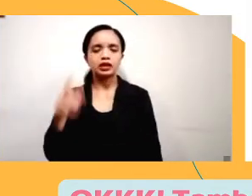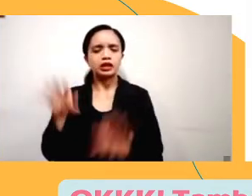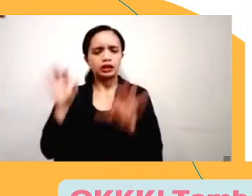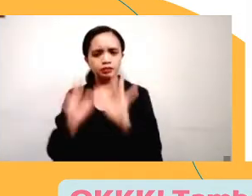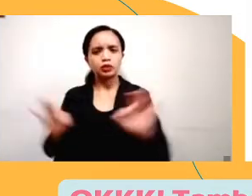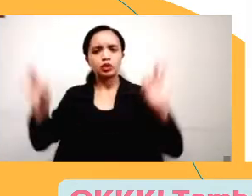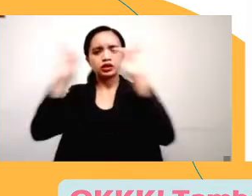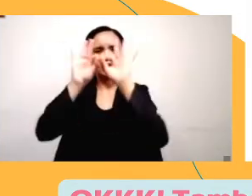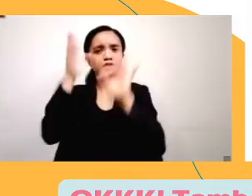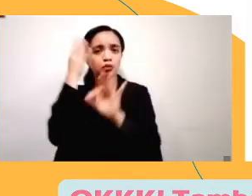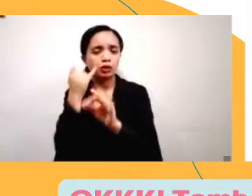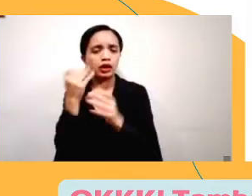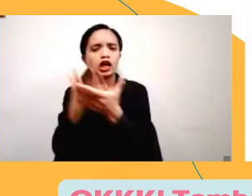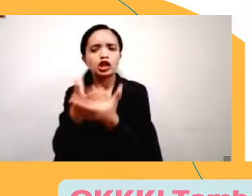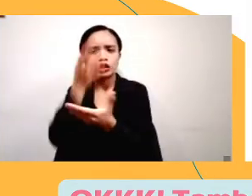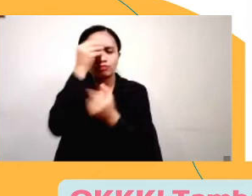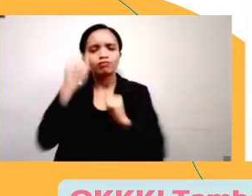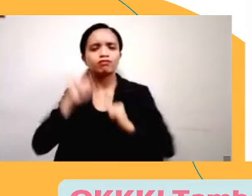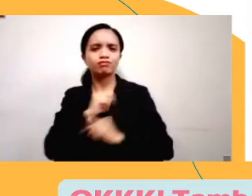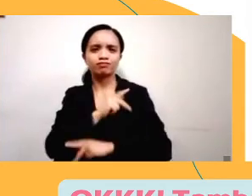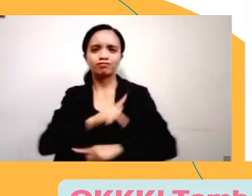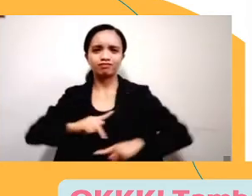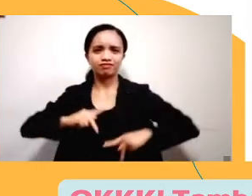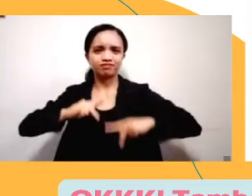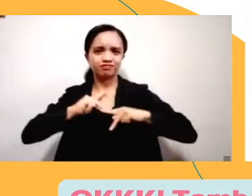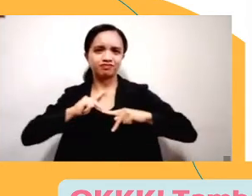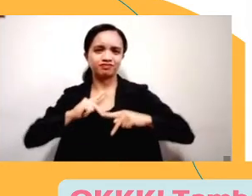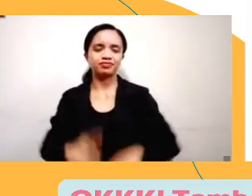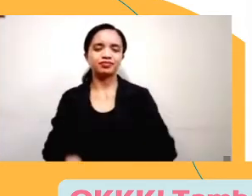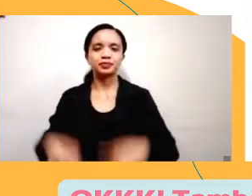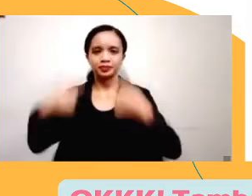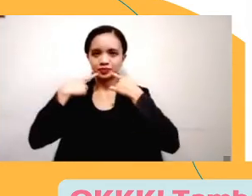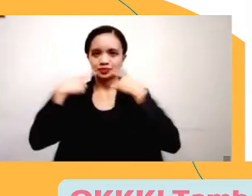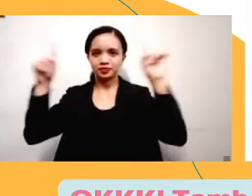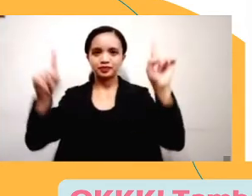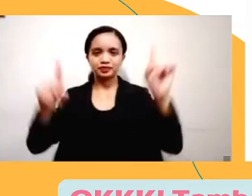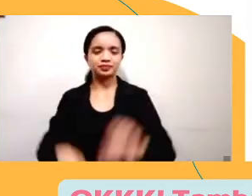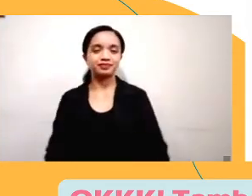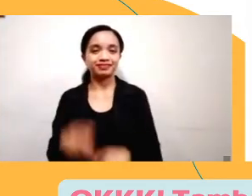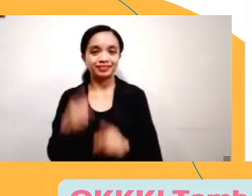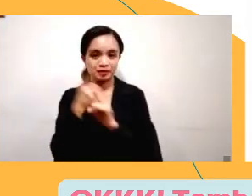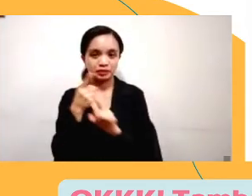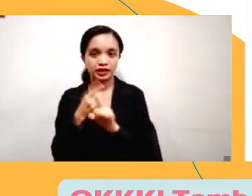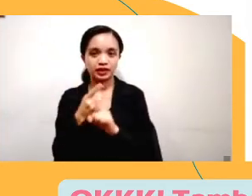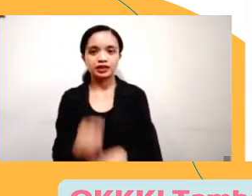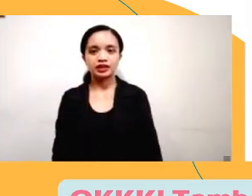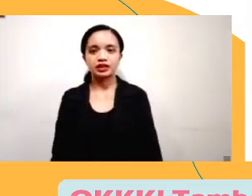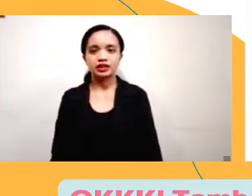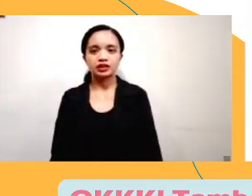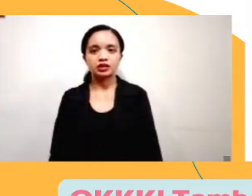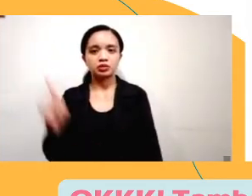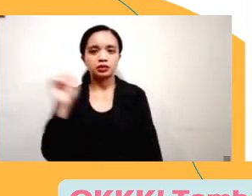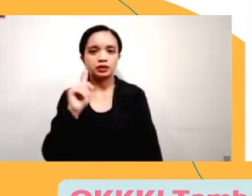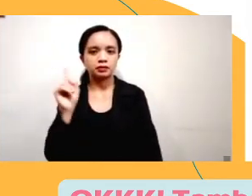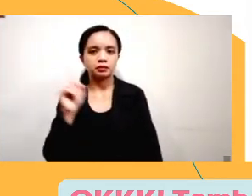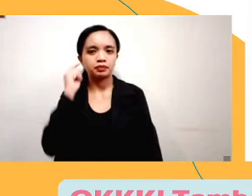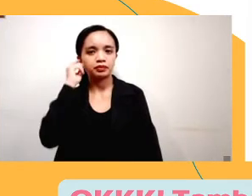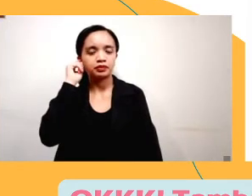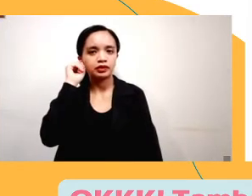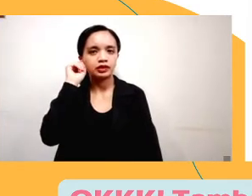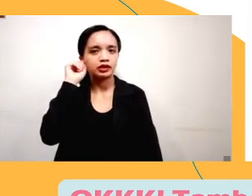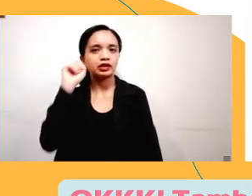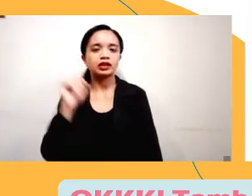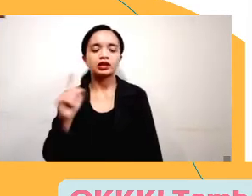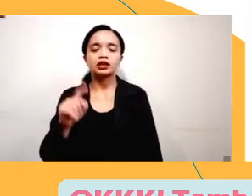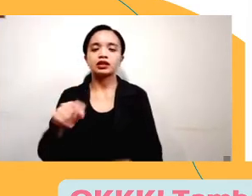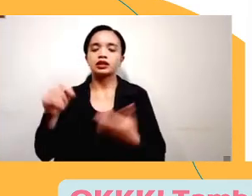you learn to appreciate small things or achievements. Okay. And di ba, yung mga small things na gagawa natin, mga achievements